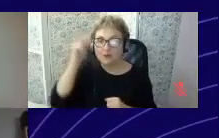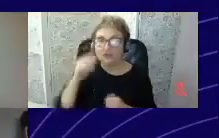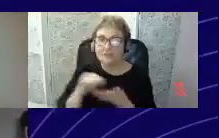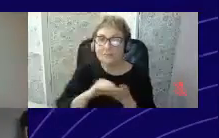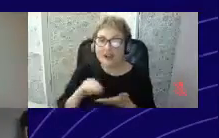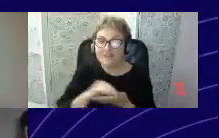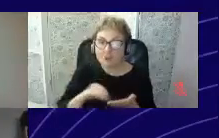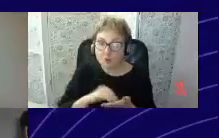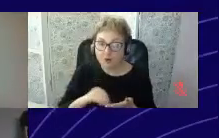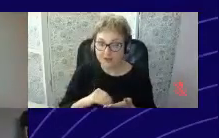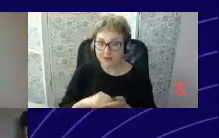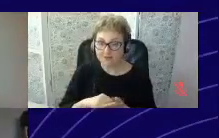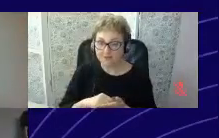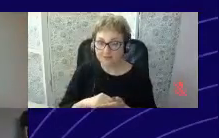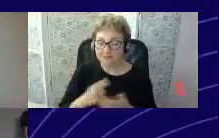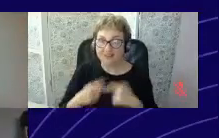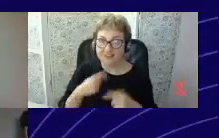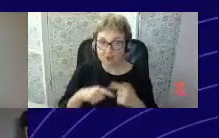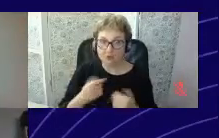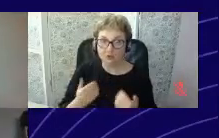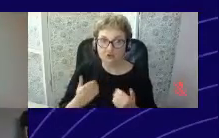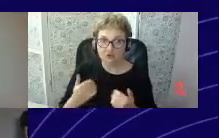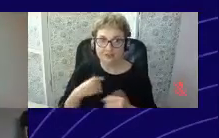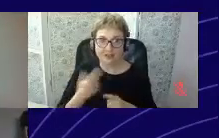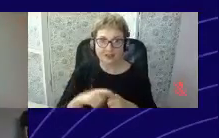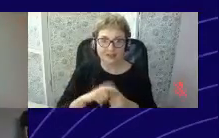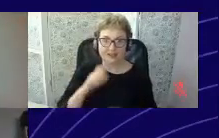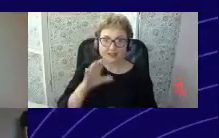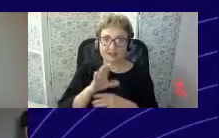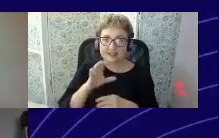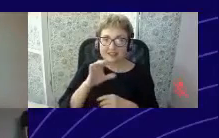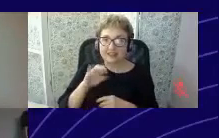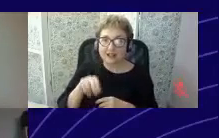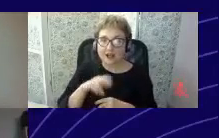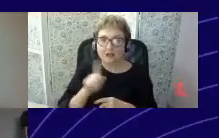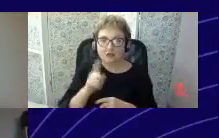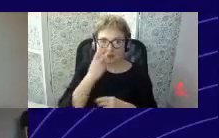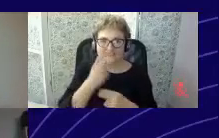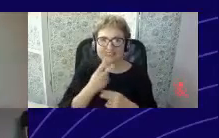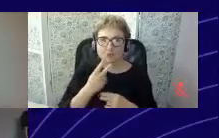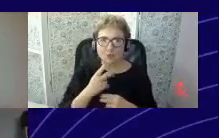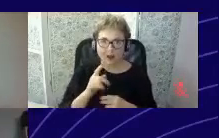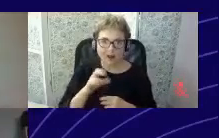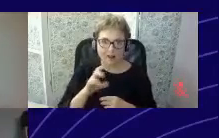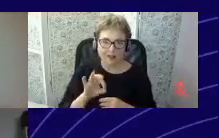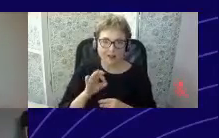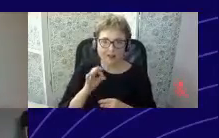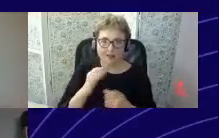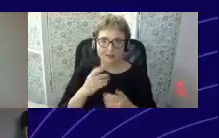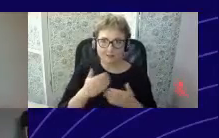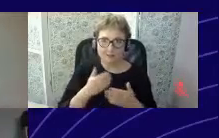обучения повторно. Вернусь сейчас на этот слайд для того, чтобы визуально, да, он у нас с вами